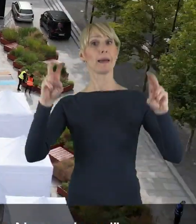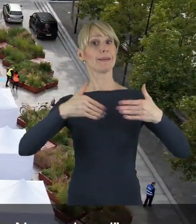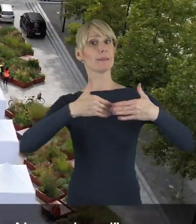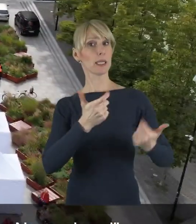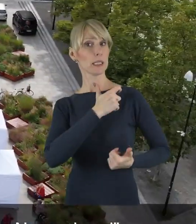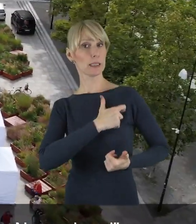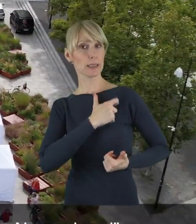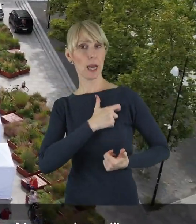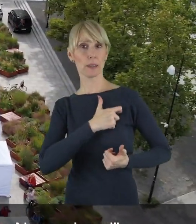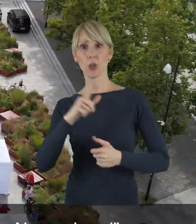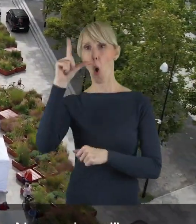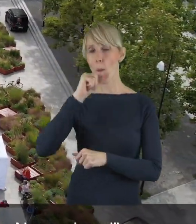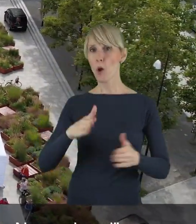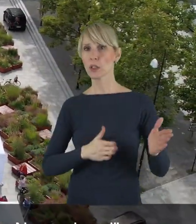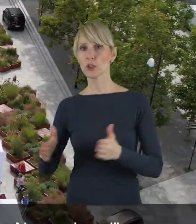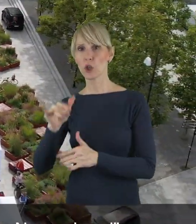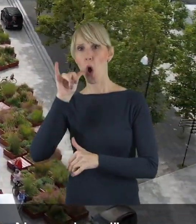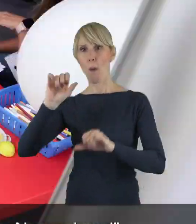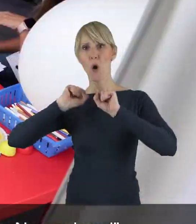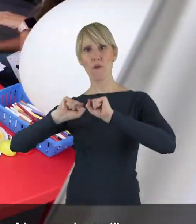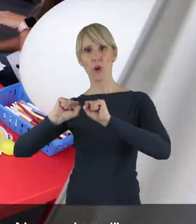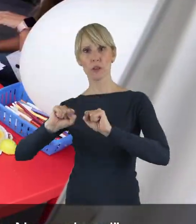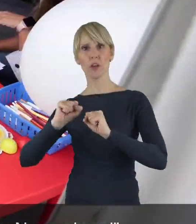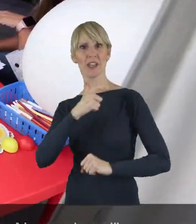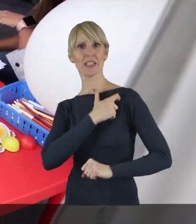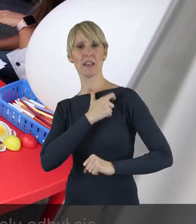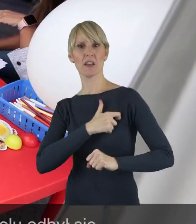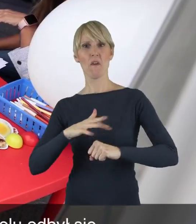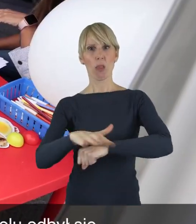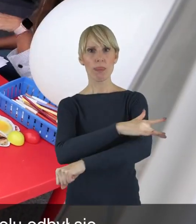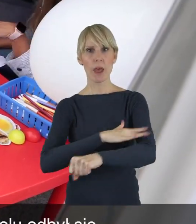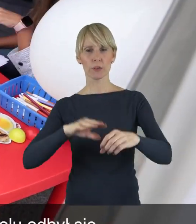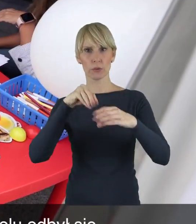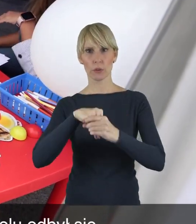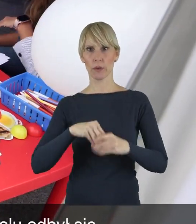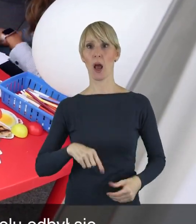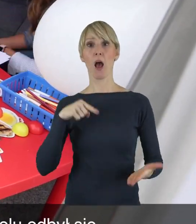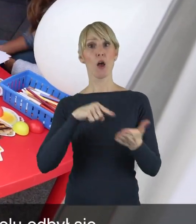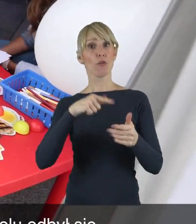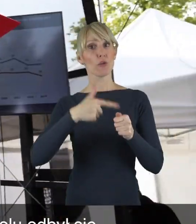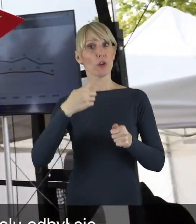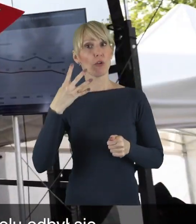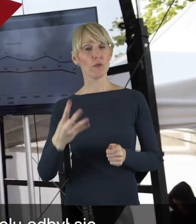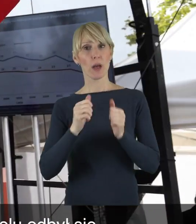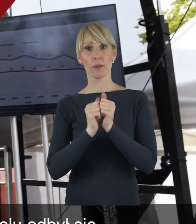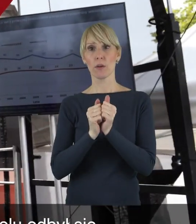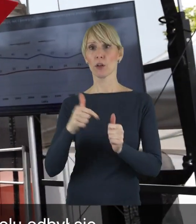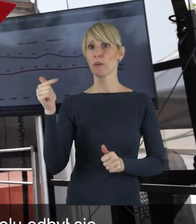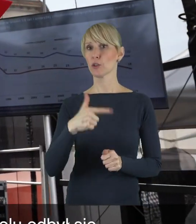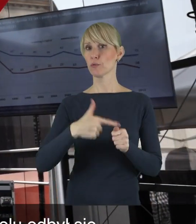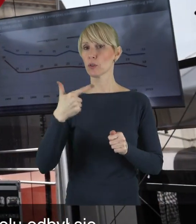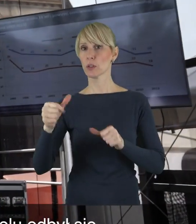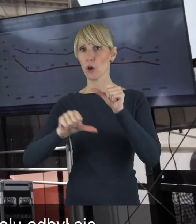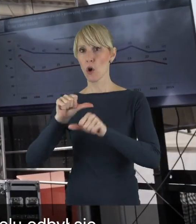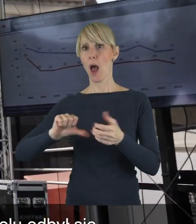Dzień Serca. Opolska ścieżka profilaktyki sercowo-naczyniowej. 24 września 2022 roku